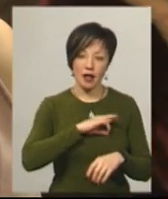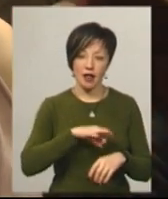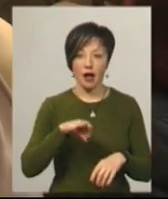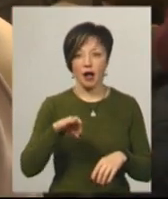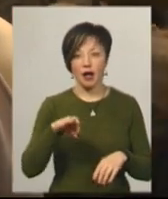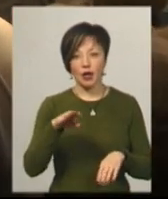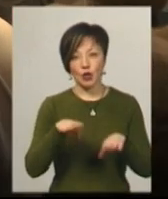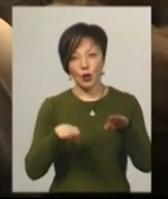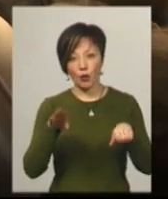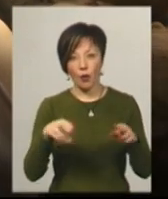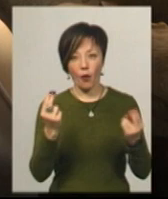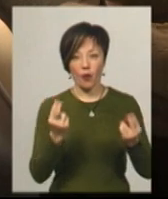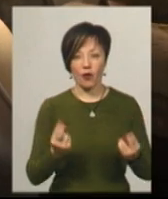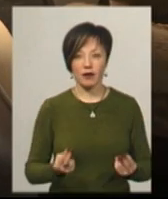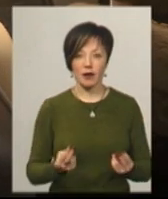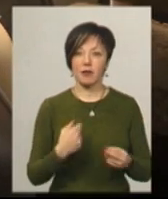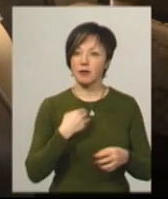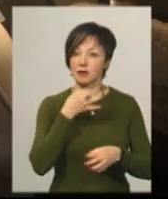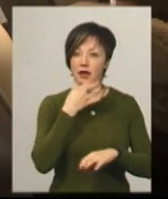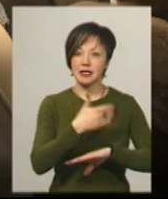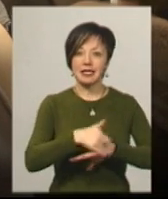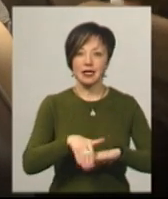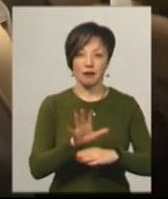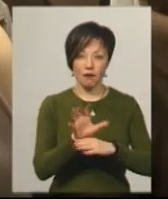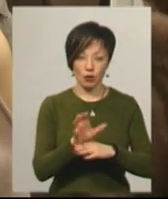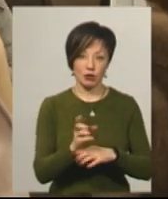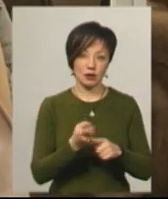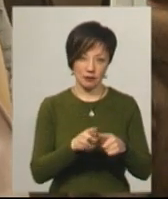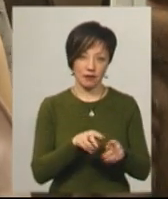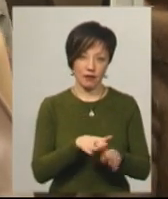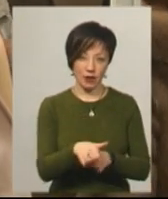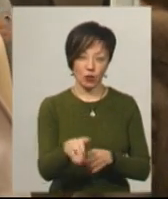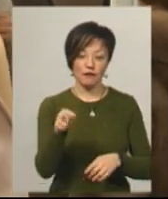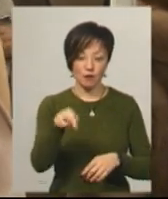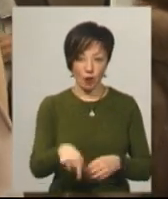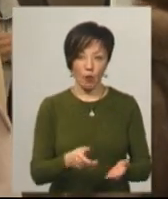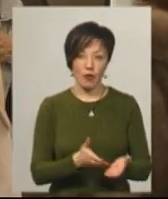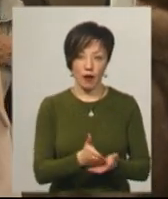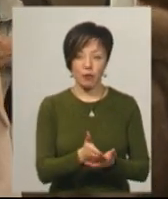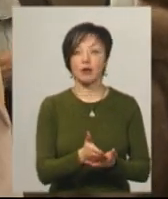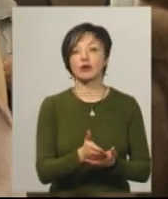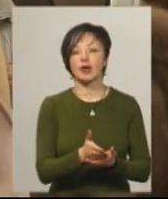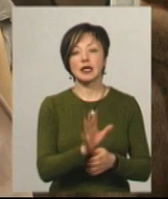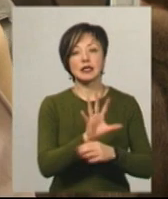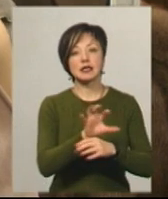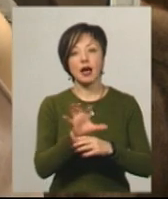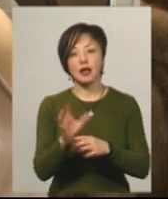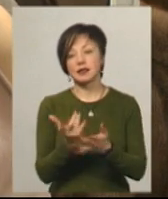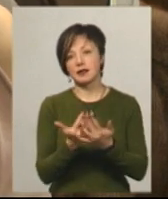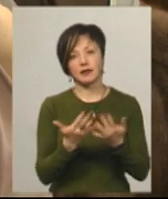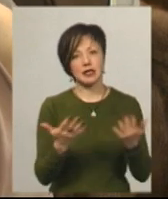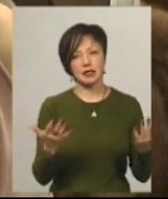полюбляю стріт-фотографію, і ці роботи виконані саме у цьому напрямку. Вони зняті у